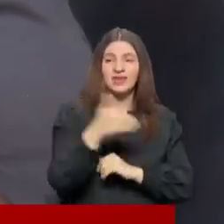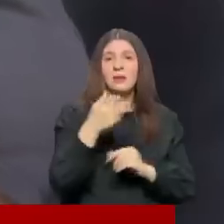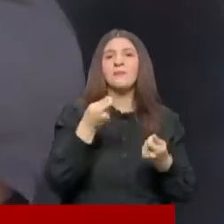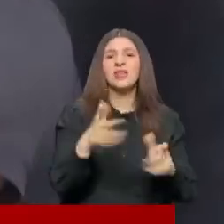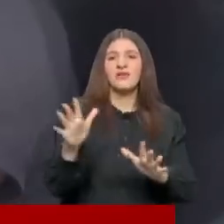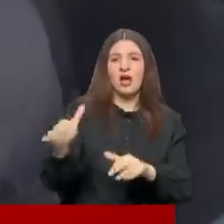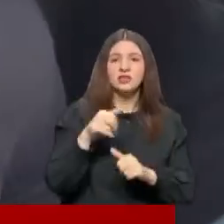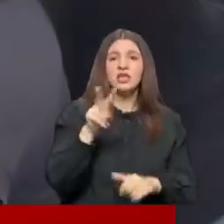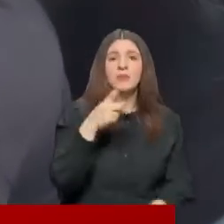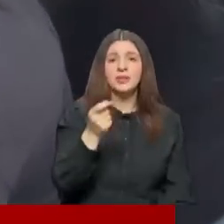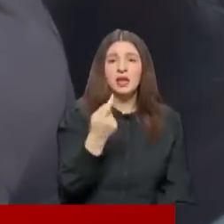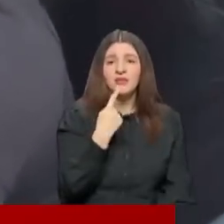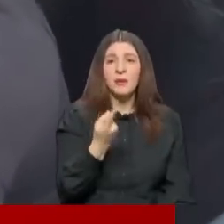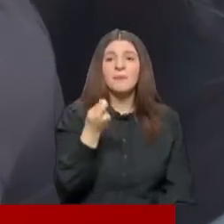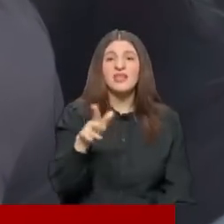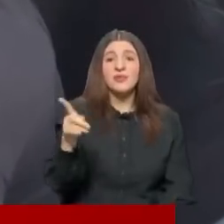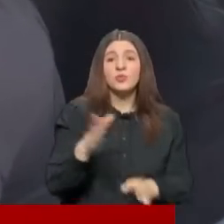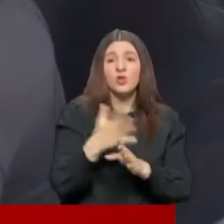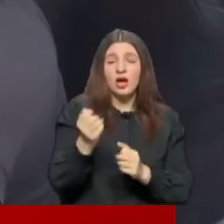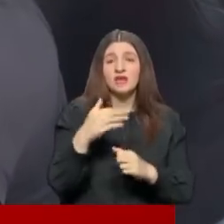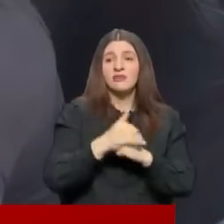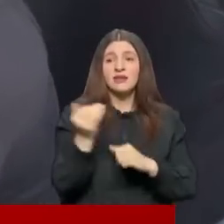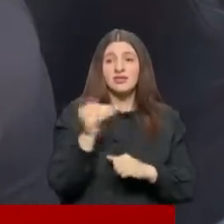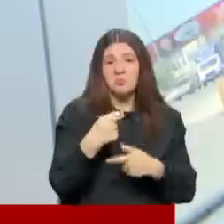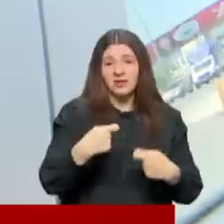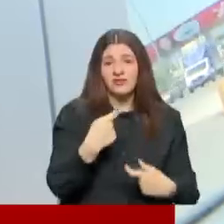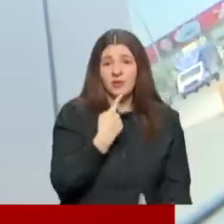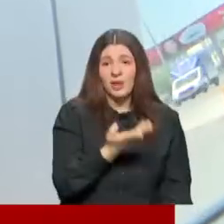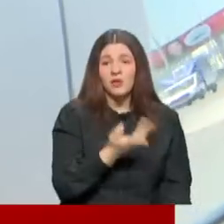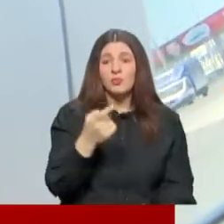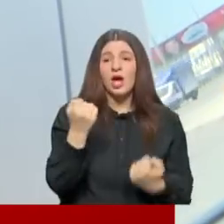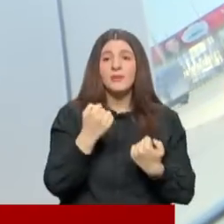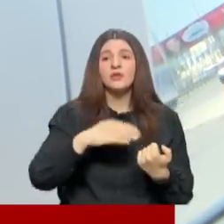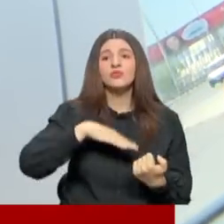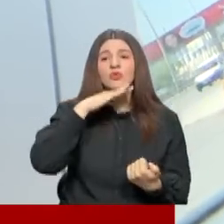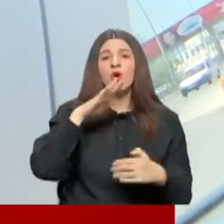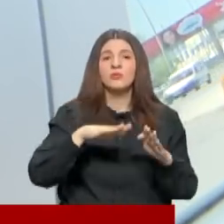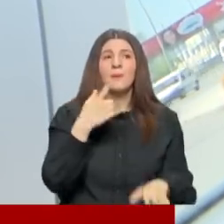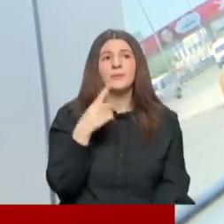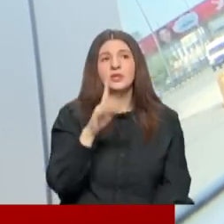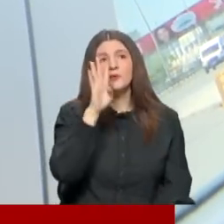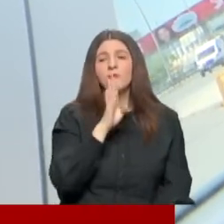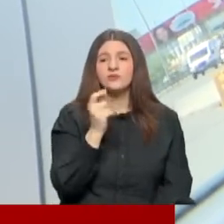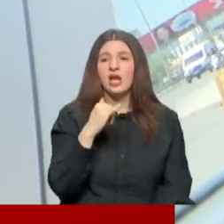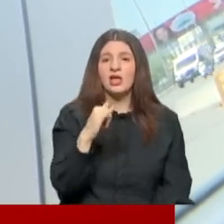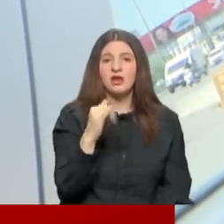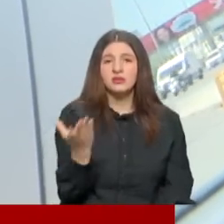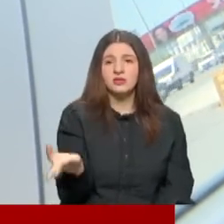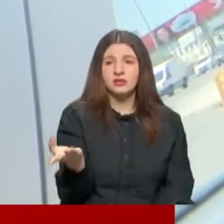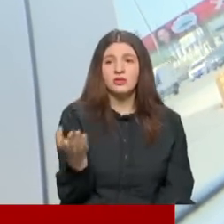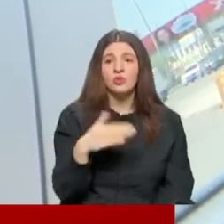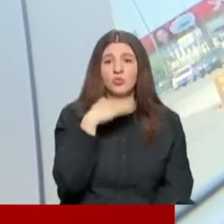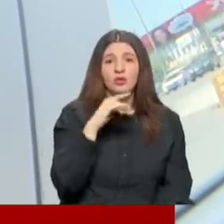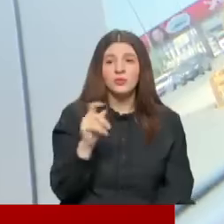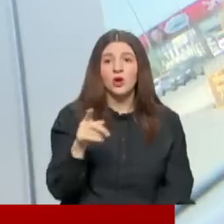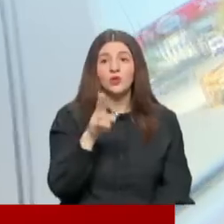bin lira bir tırın buraya gelmesi yani. Bedava bir ürün alsa yani oradan Antalya'dan buraya gelmesi yine maliyet. Bu aracın deposu aşağı yukarı 1400 liraya yakın